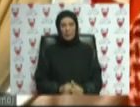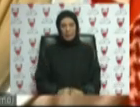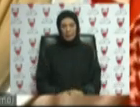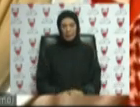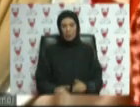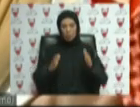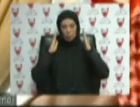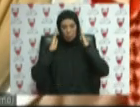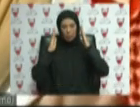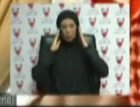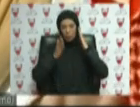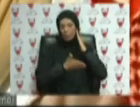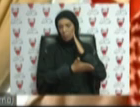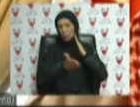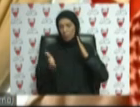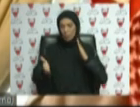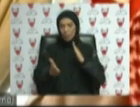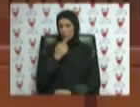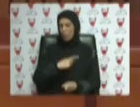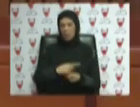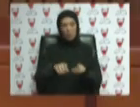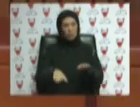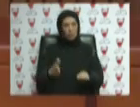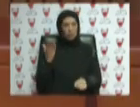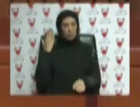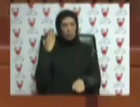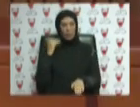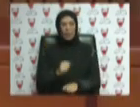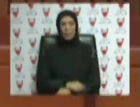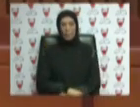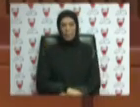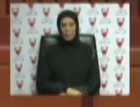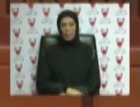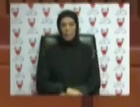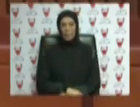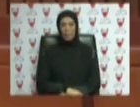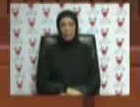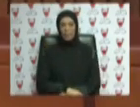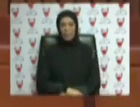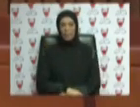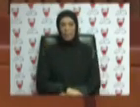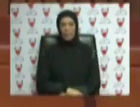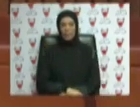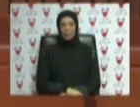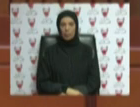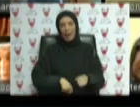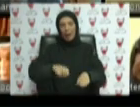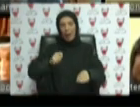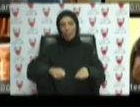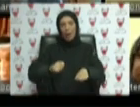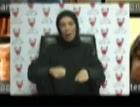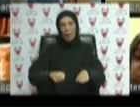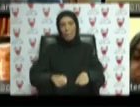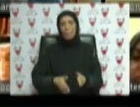أن الوسائل الإلكترونية لتسجيل الدعاوى للترافع تبادل المذكرات، فكان طبعا يحتاج أنه